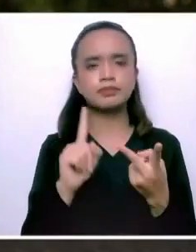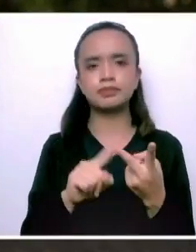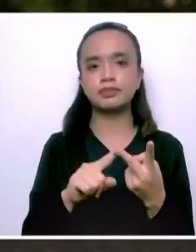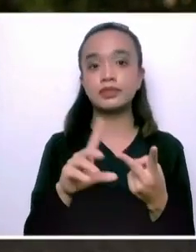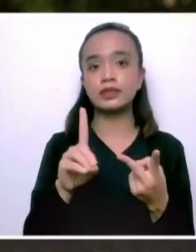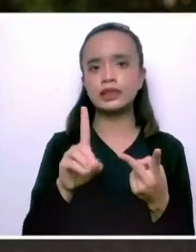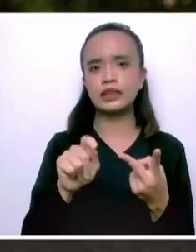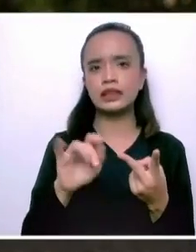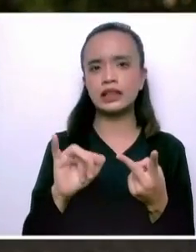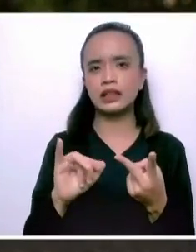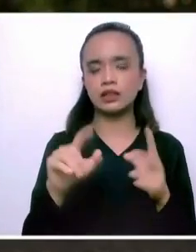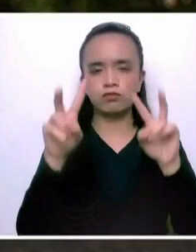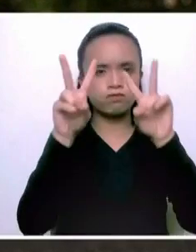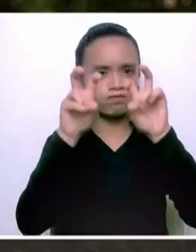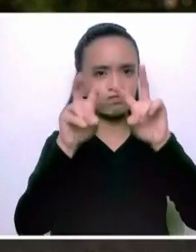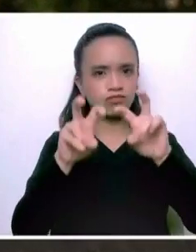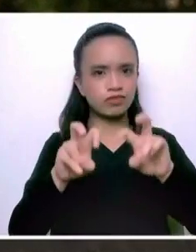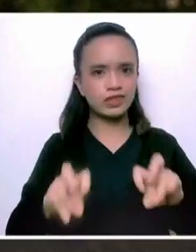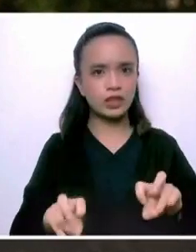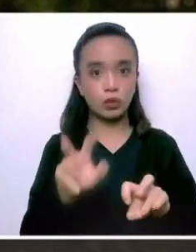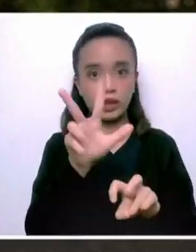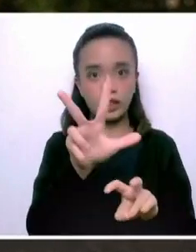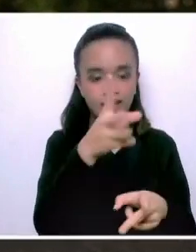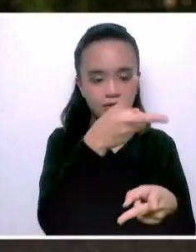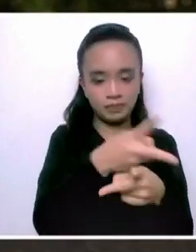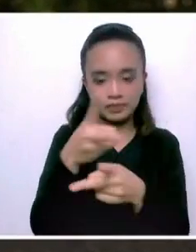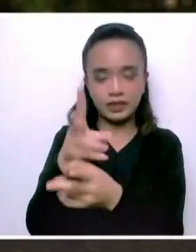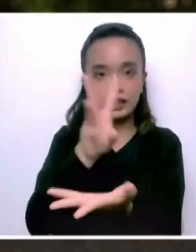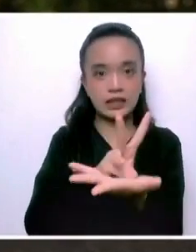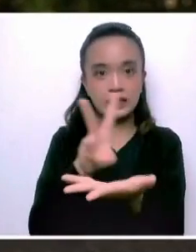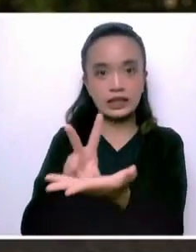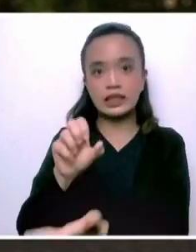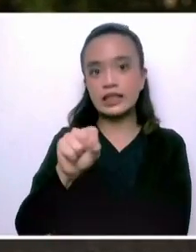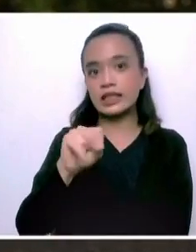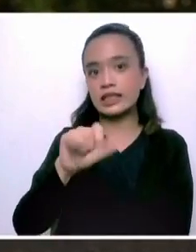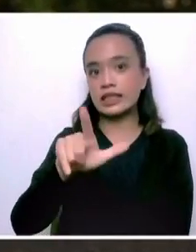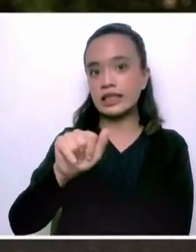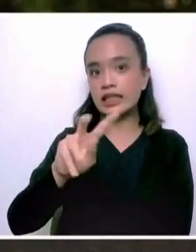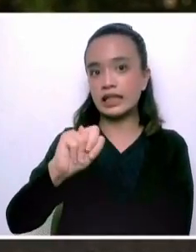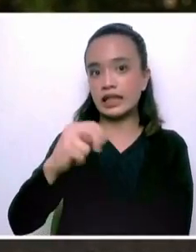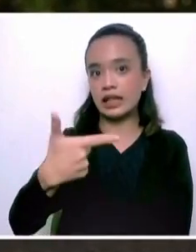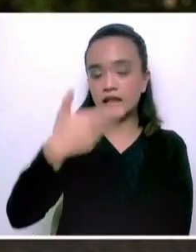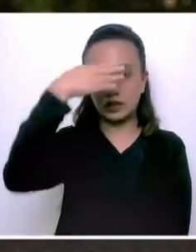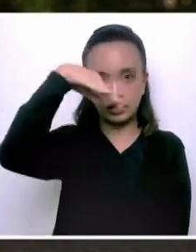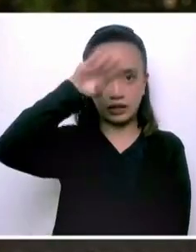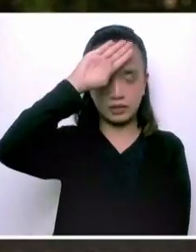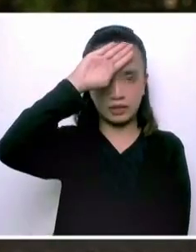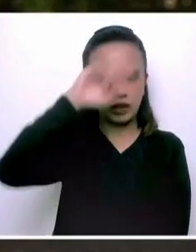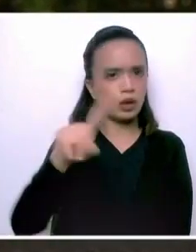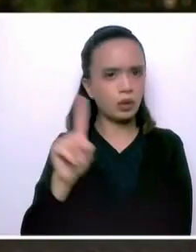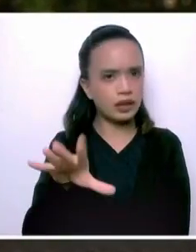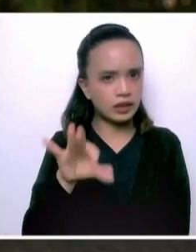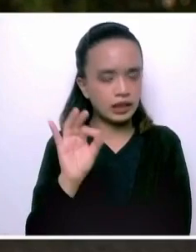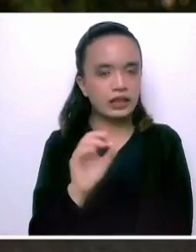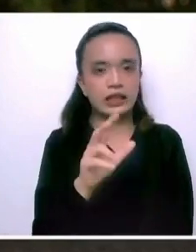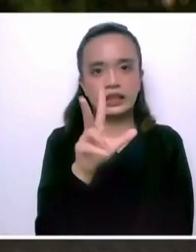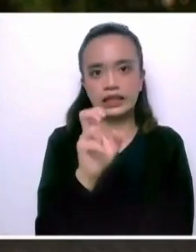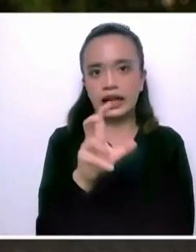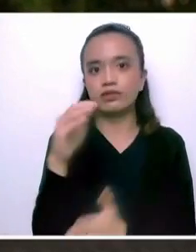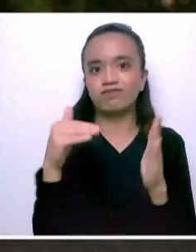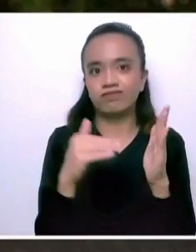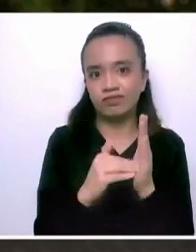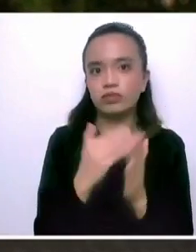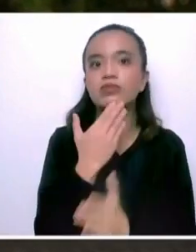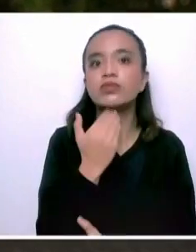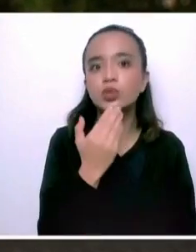Industry ang tatlong bodega sa Silang, Cavite, kung saan nasa mahigit 300,000 sako ng asukal ang nakita.